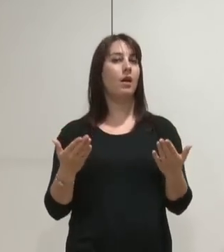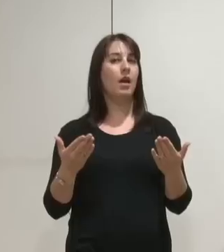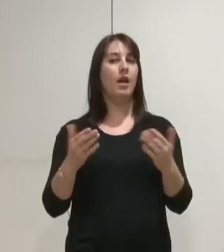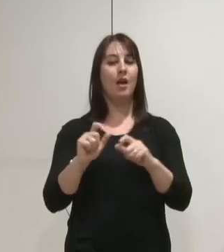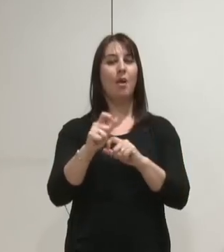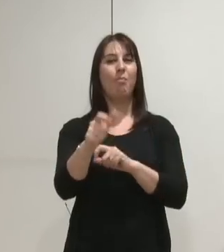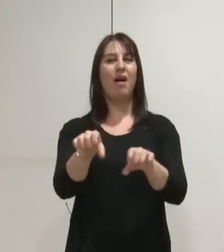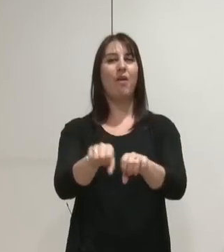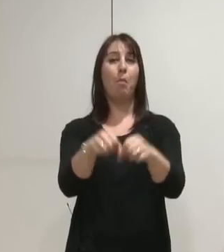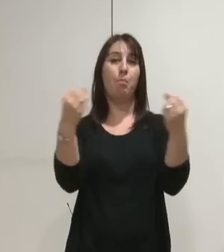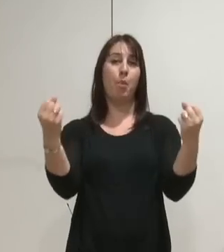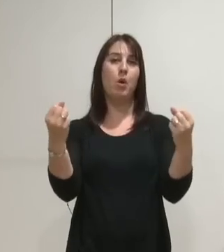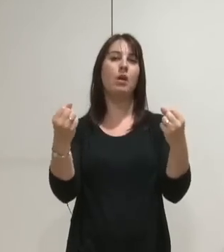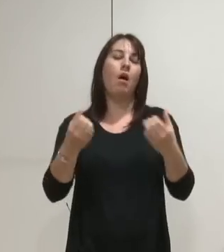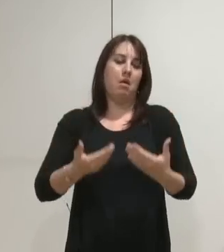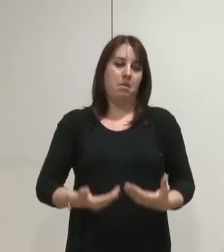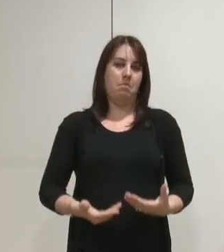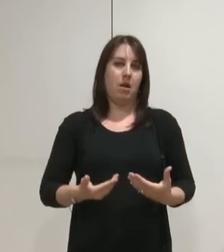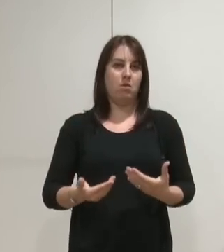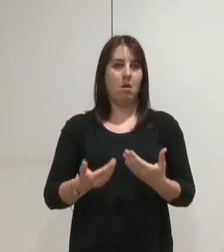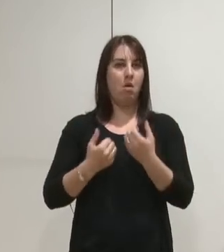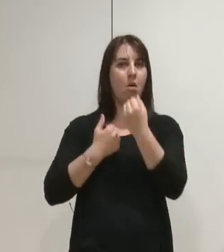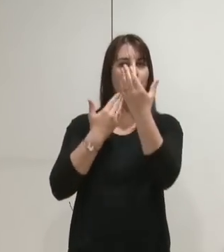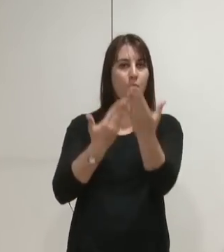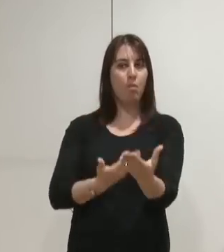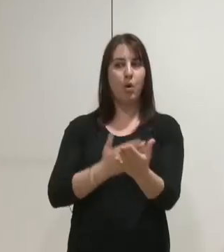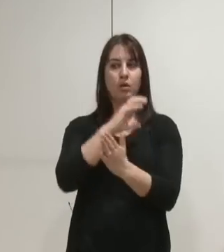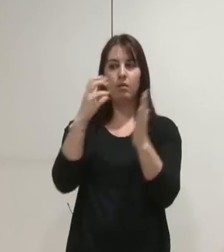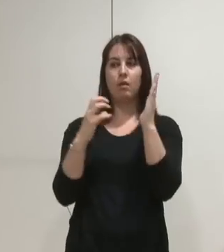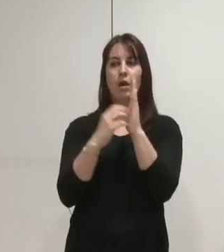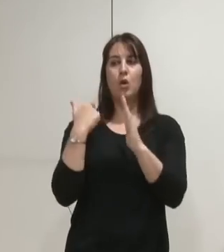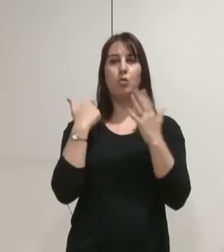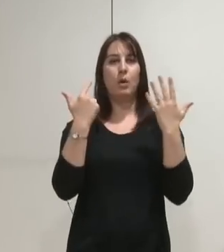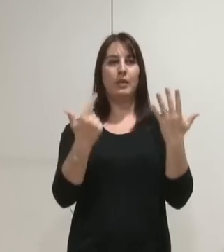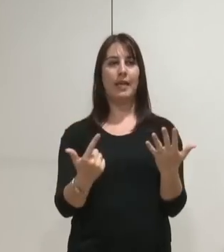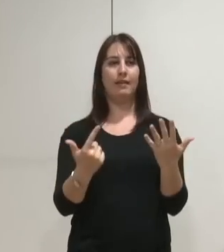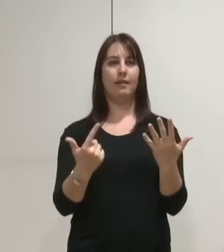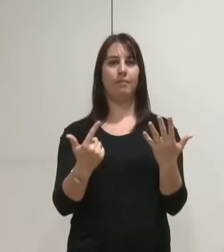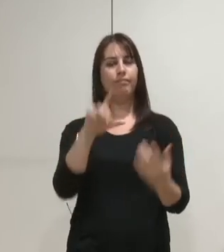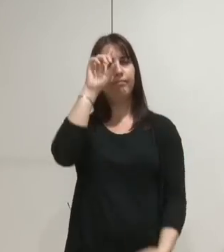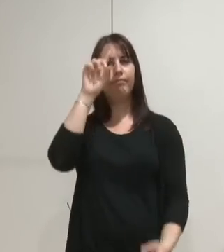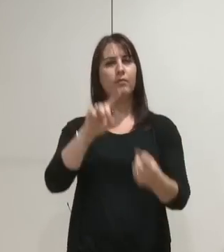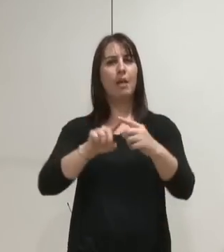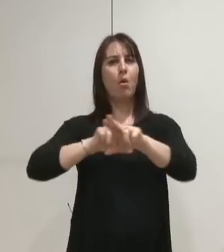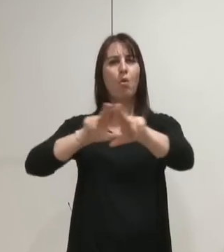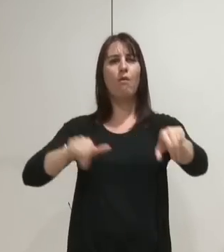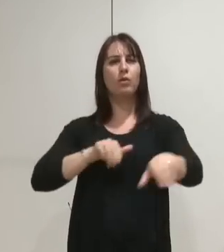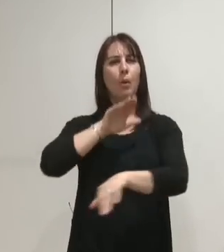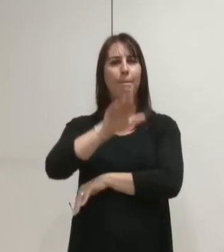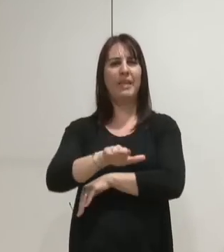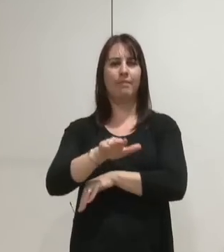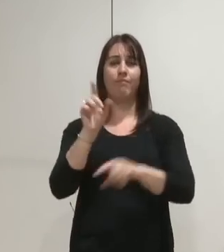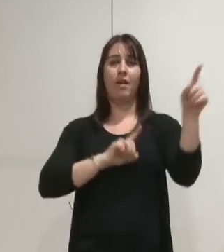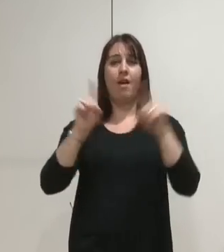pause je vous propose que nous abordions la délibération numéro 7 il s'agit des conventions relatives à la fête des